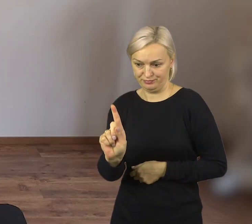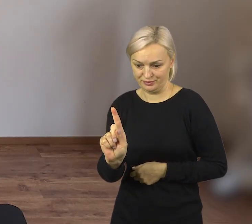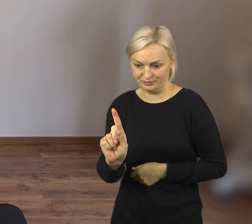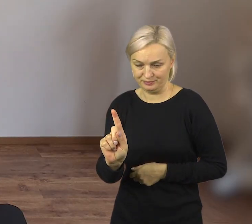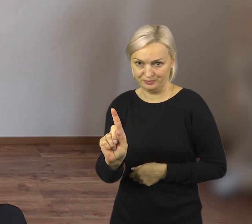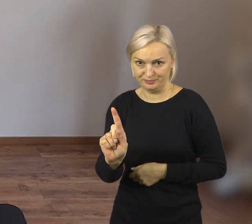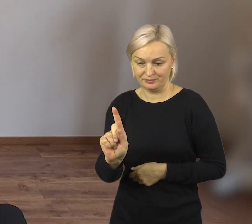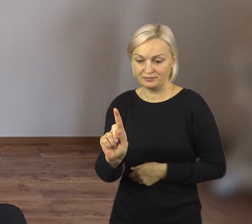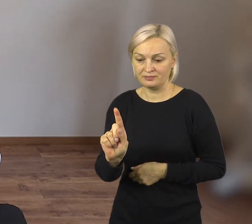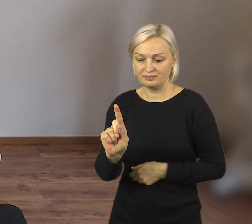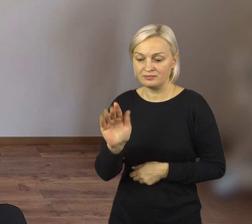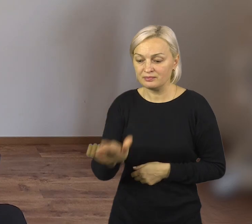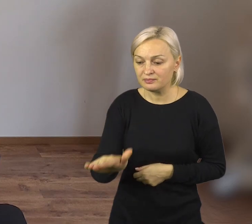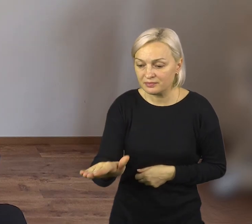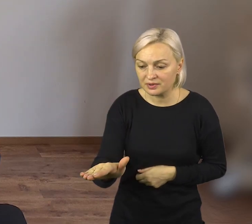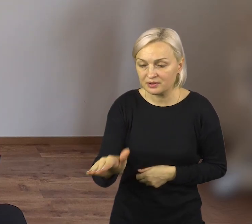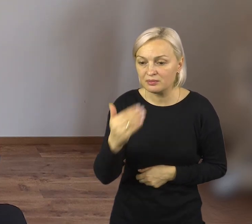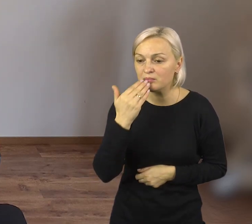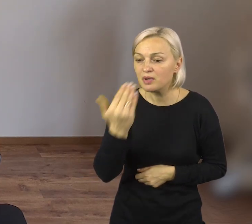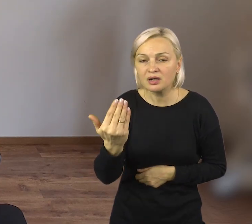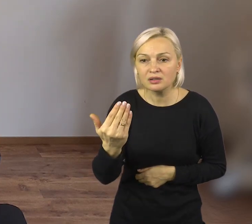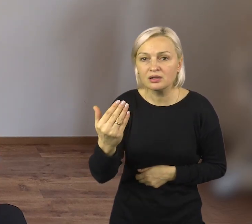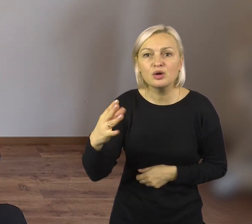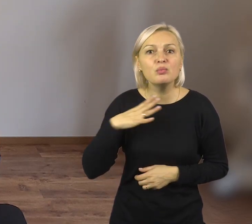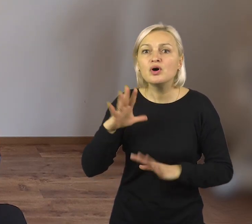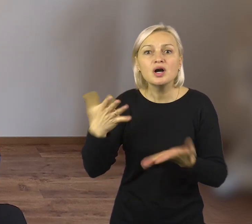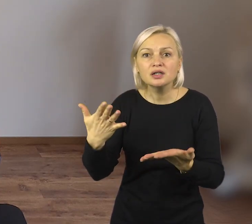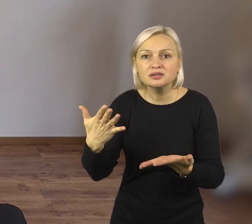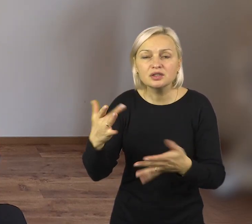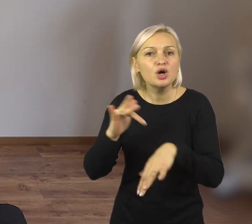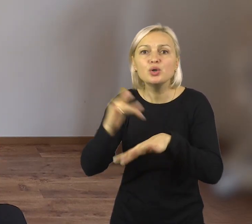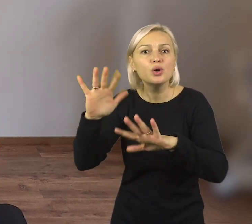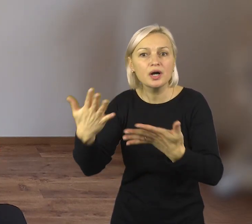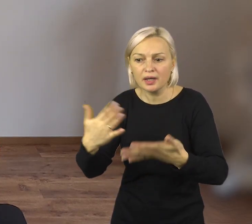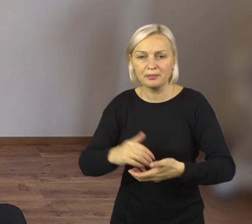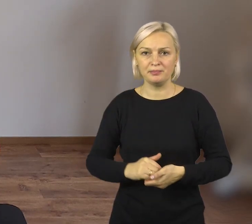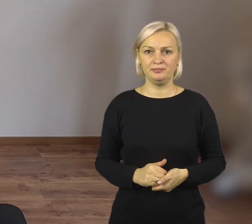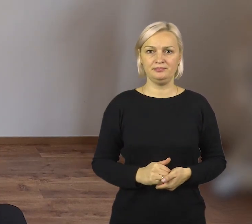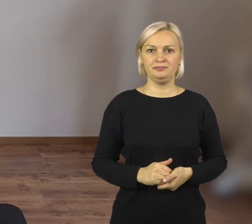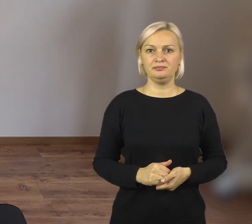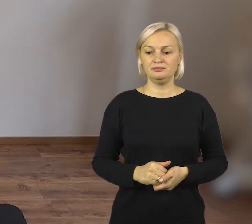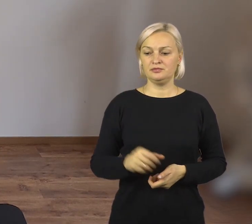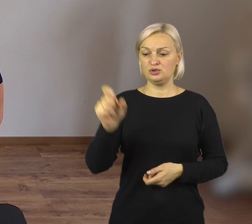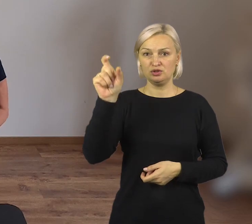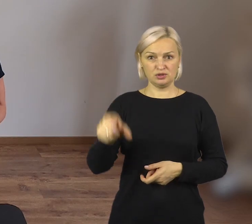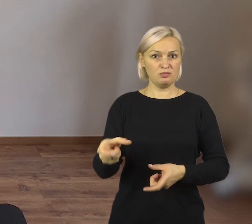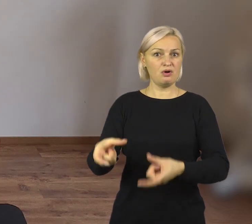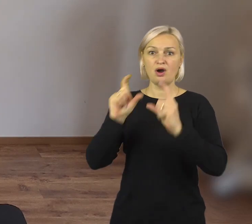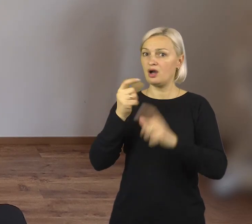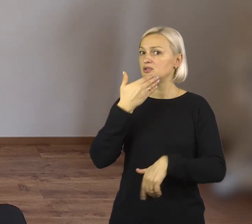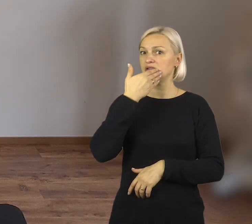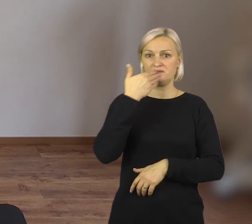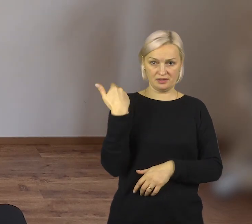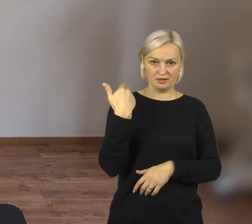žmogaus, turime jį pajudinti ir paklausti, kas atsitiko, kaip jaučiatės. Jeigu žmogus mums